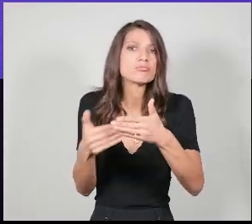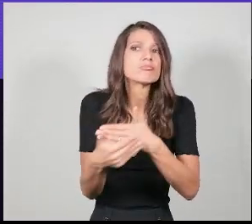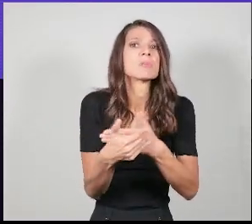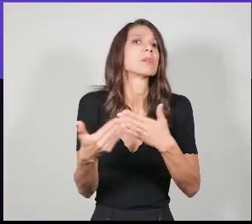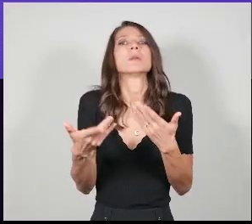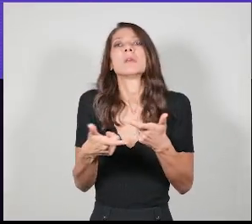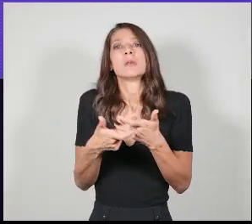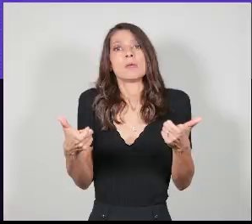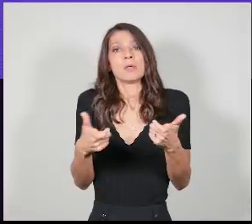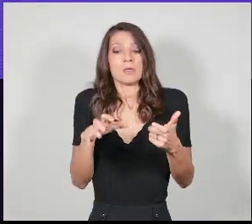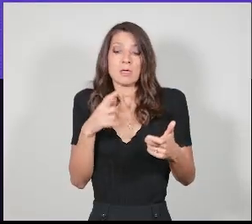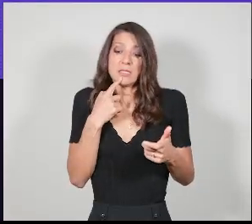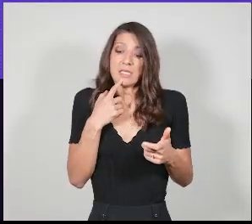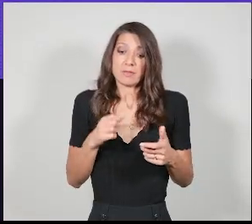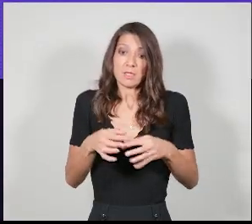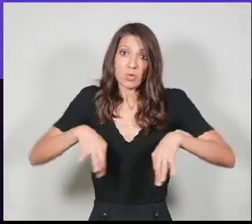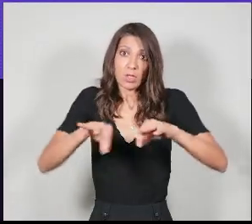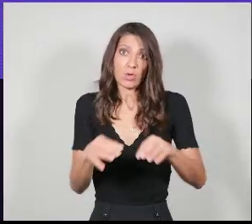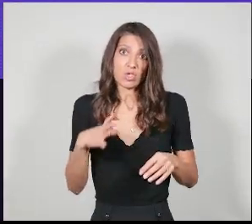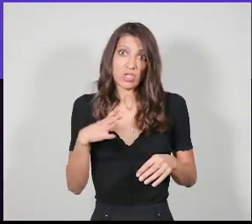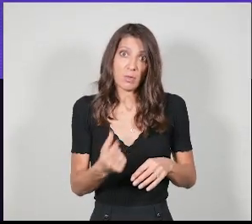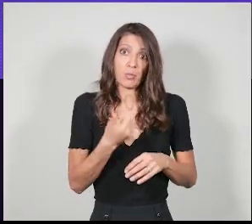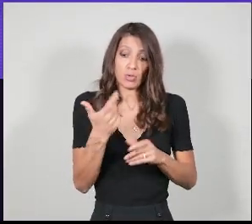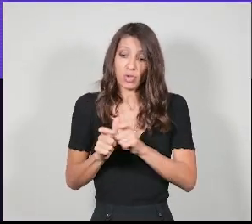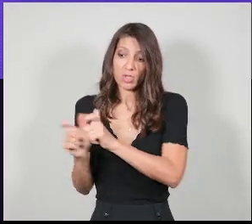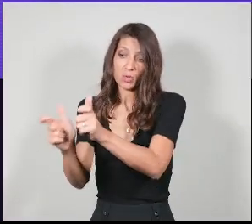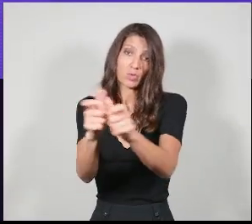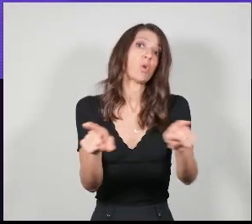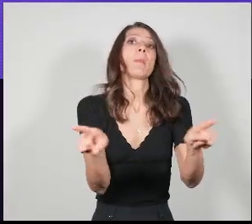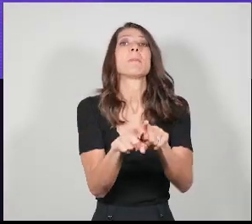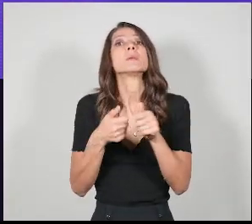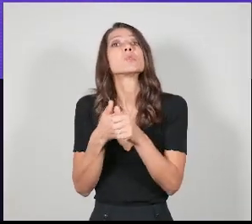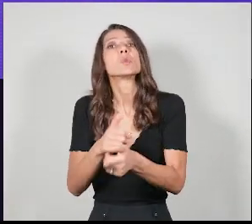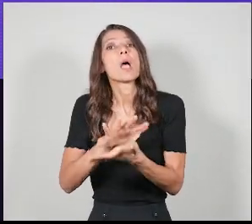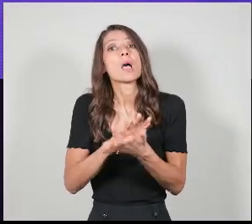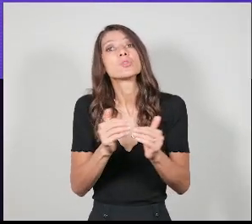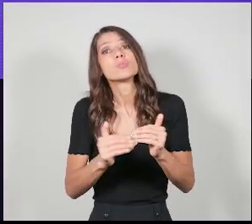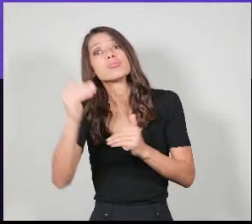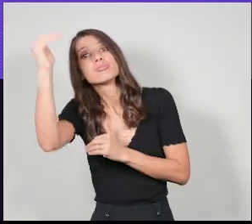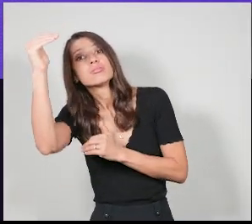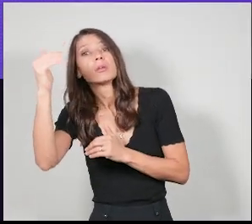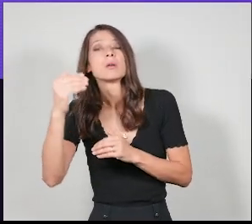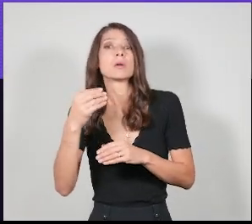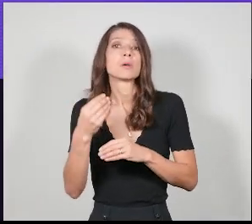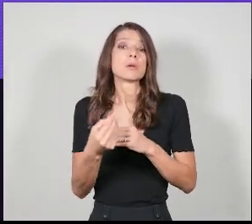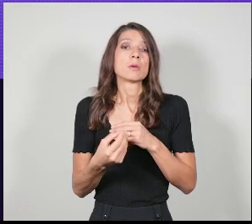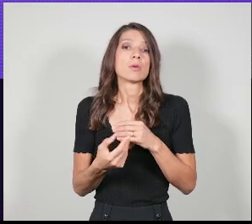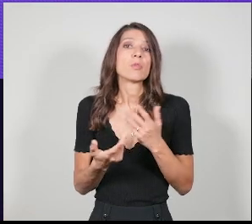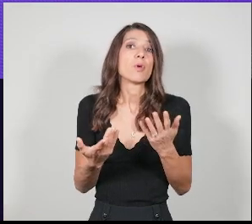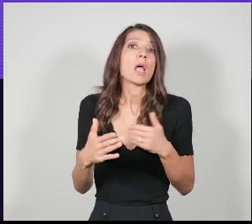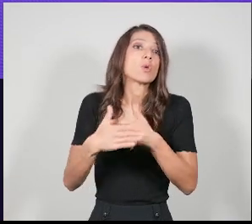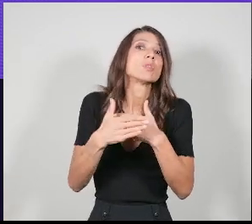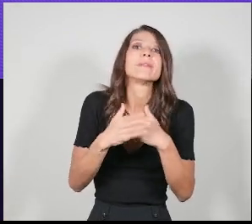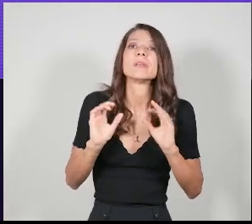territoire. On est plusieurs structures à faire la même chose. Et ben on va faire par tranche d'âge, autour des bassins de vie, pour s'assurer qu'on n'est pas loin de la sectorisation